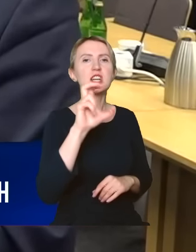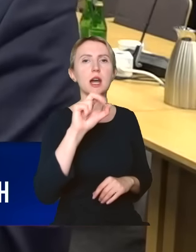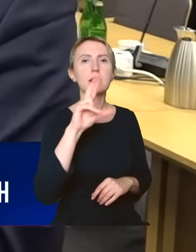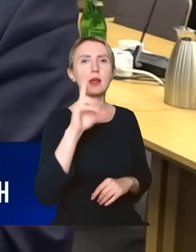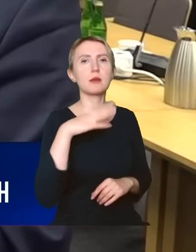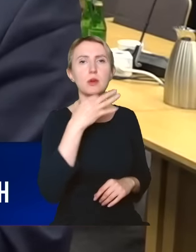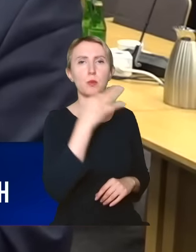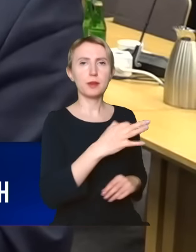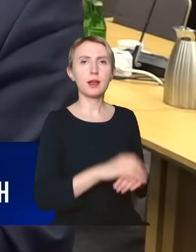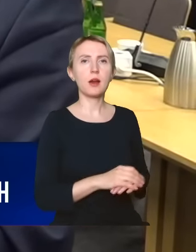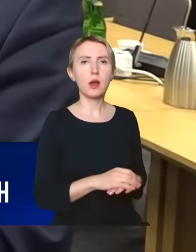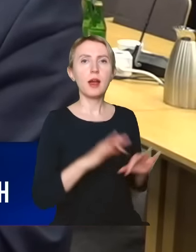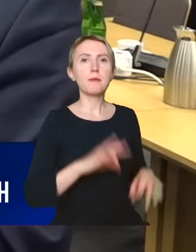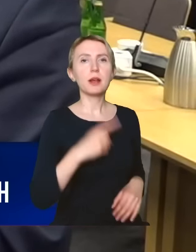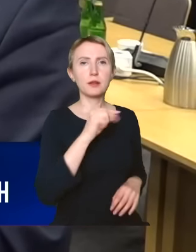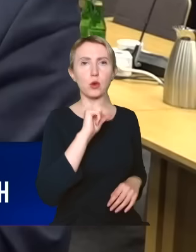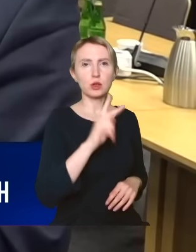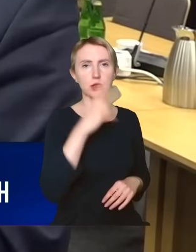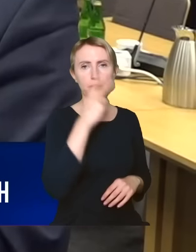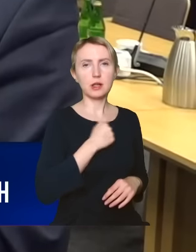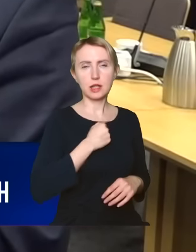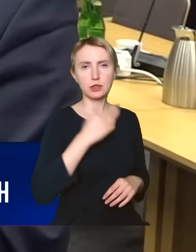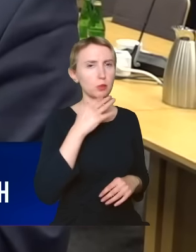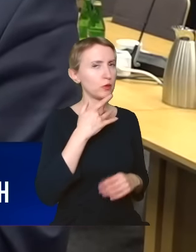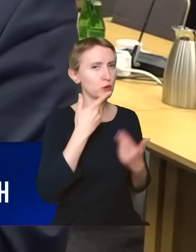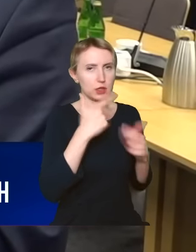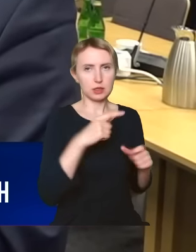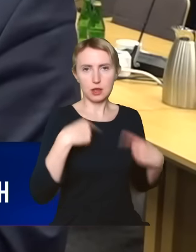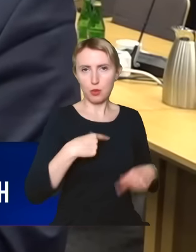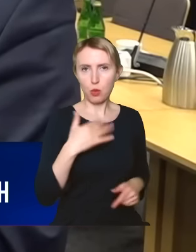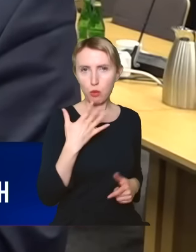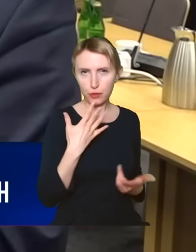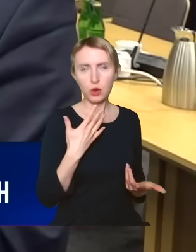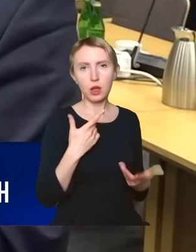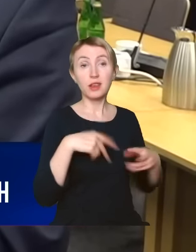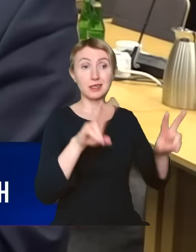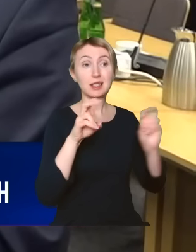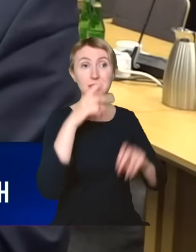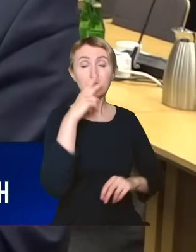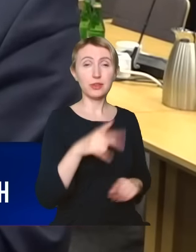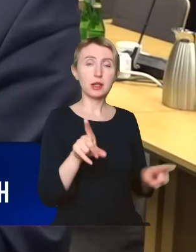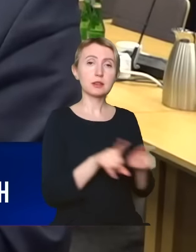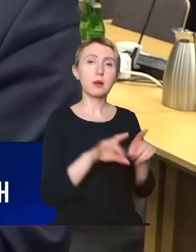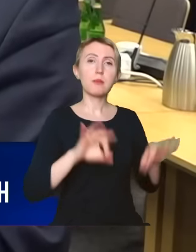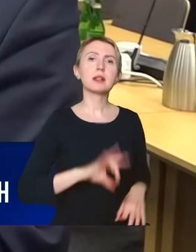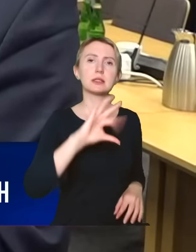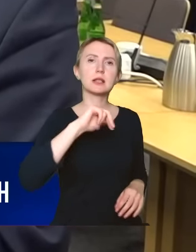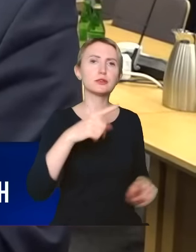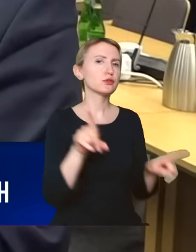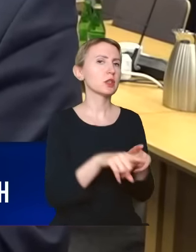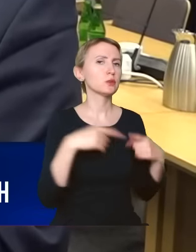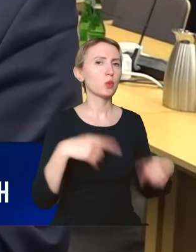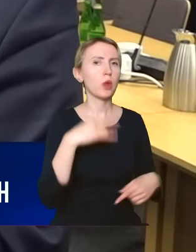Pan Dworczyk jasno podkreślił, że nic takiego nie powiedział i z tego cytatu też wnioskuję, że pan Sasin również czegoś takiego nie